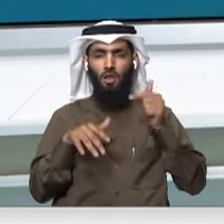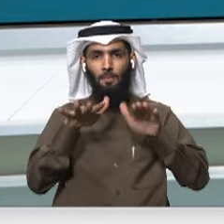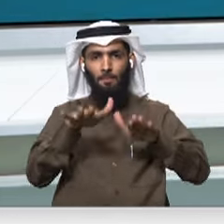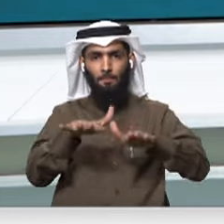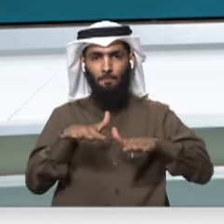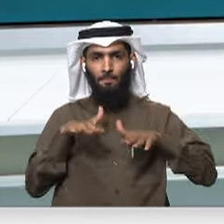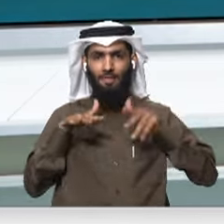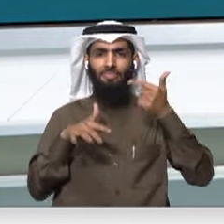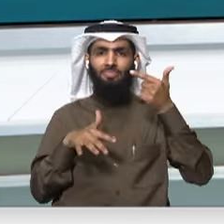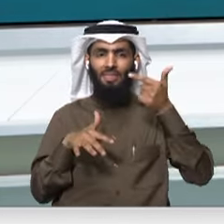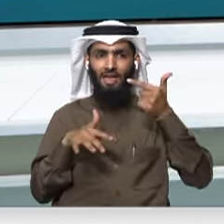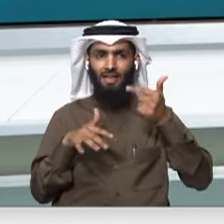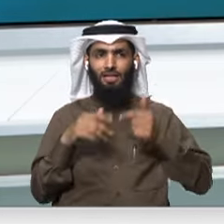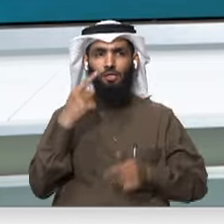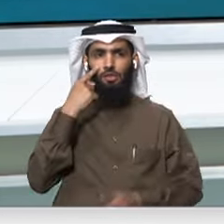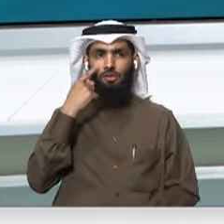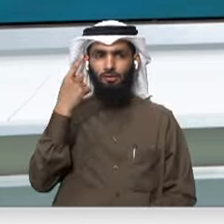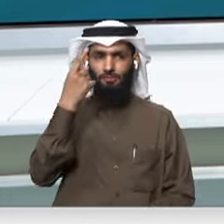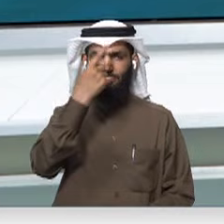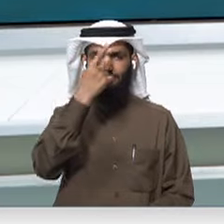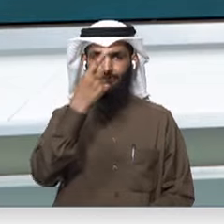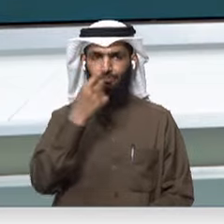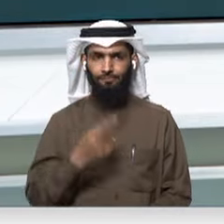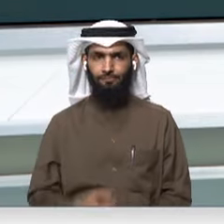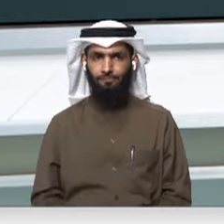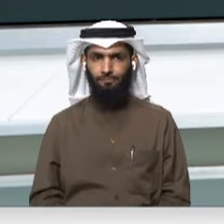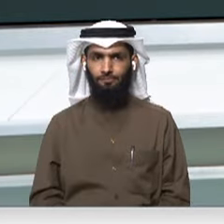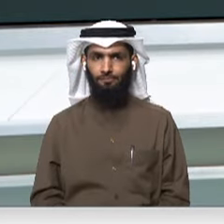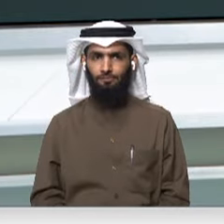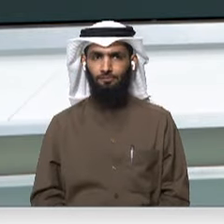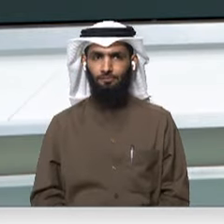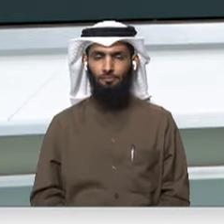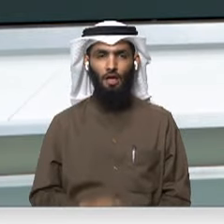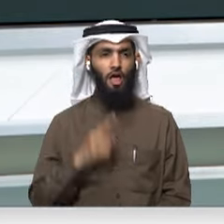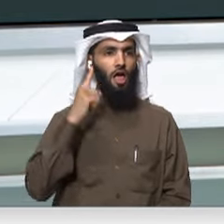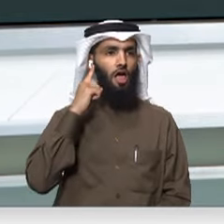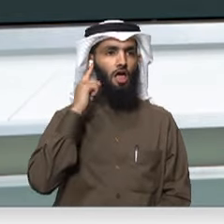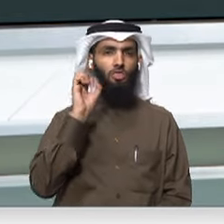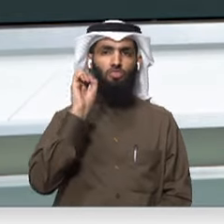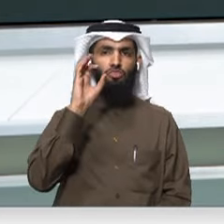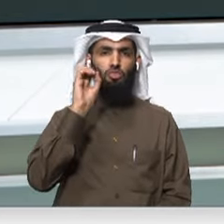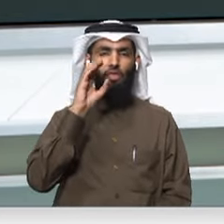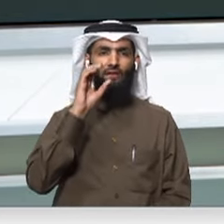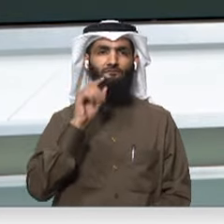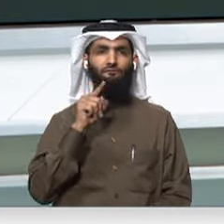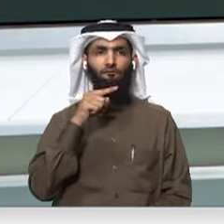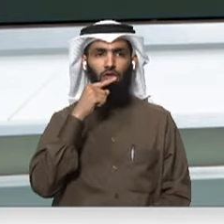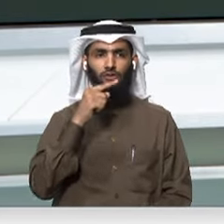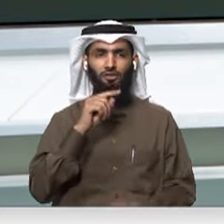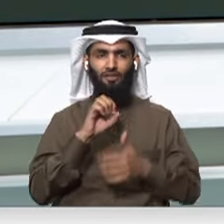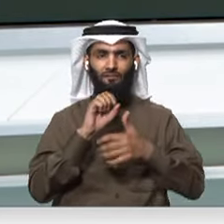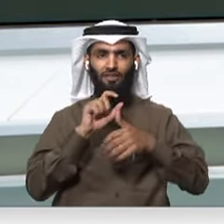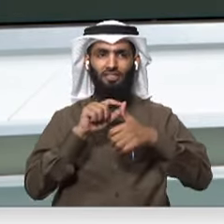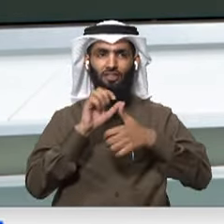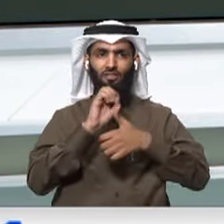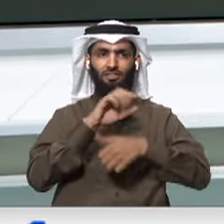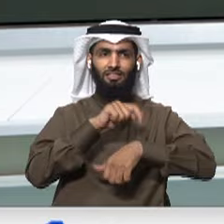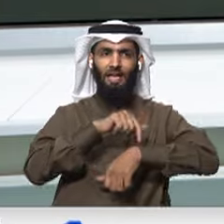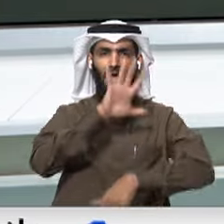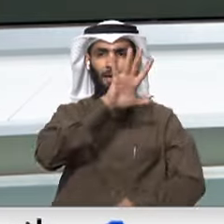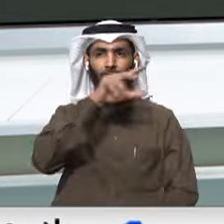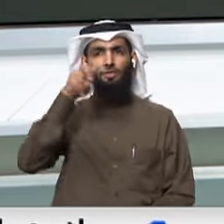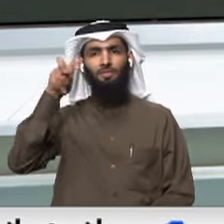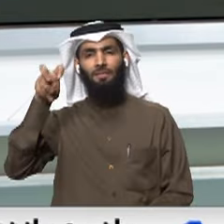الصبح والجزر الثاني الساعه 1024 مساء اذان الفجر حسب التوقيت المحلي لمدينه الكويت الساعه 5